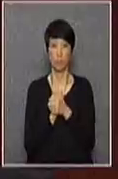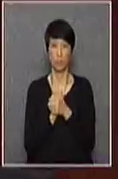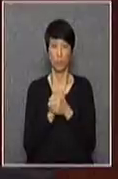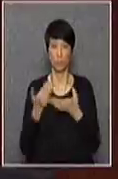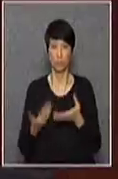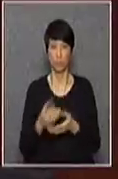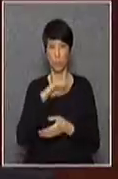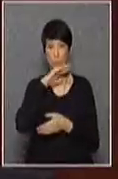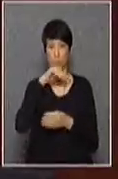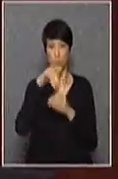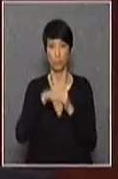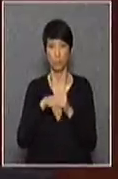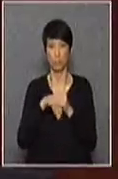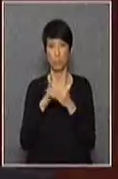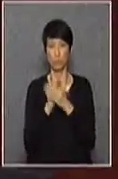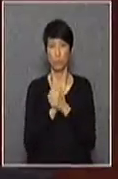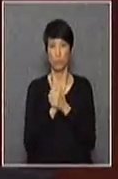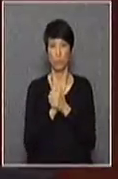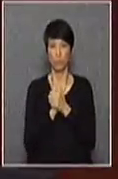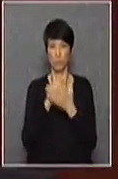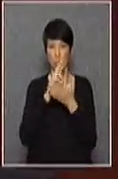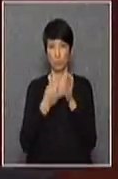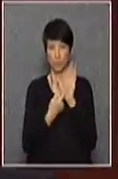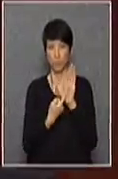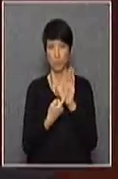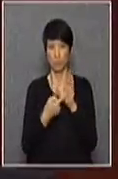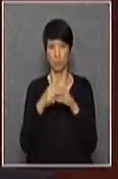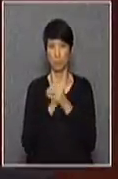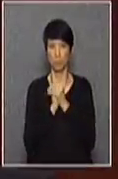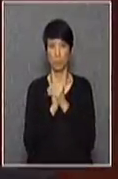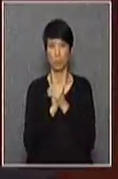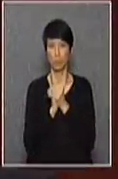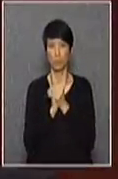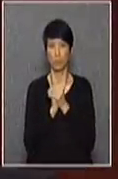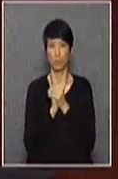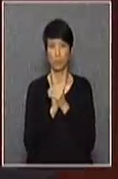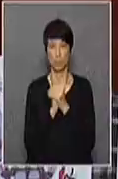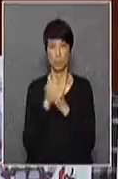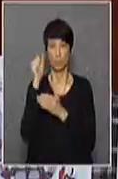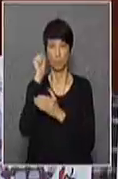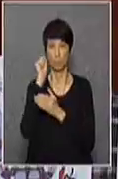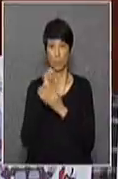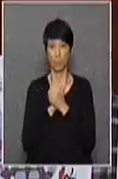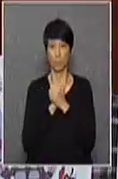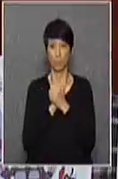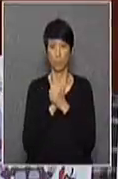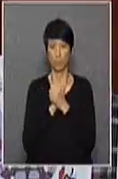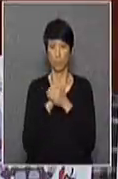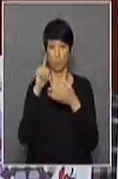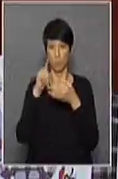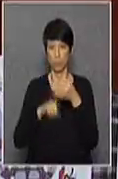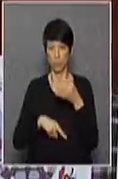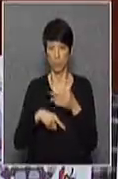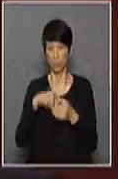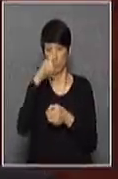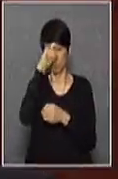出的待決議題是陳志全議員動議的修正案予以通過，現在付諸表決。贊成的請陳志全議員要求記名